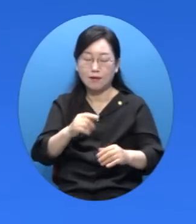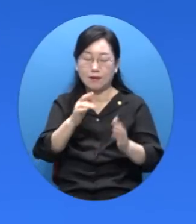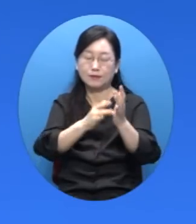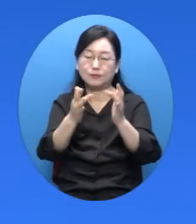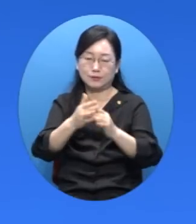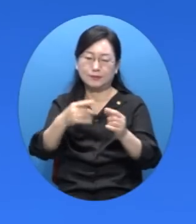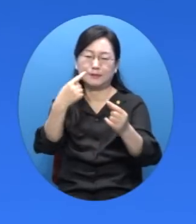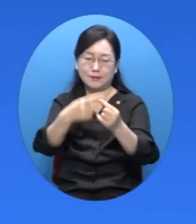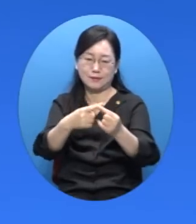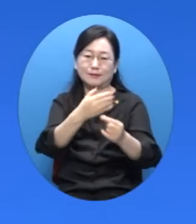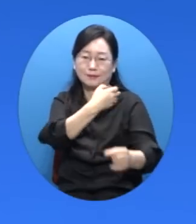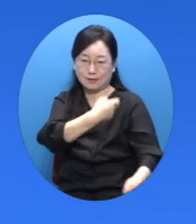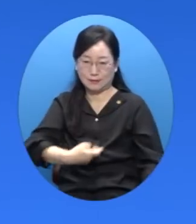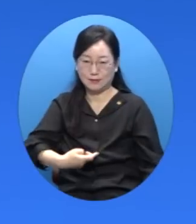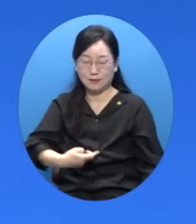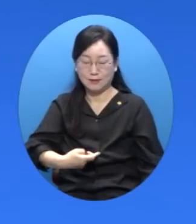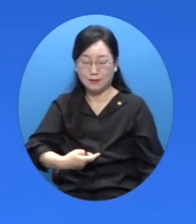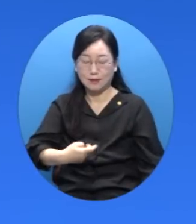장모가